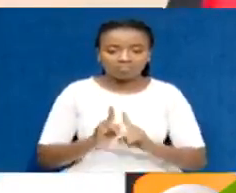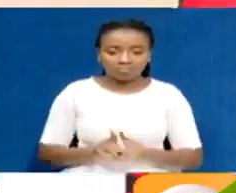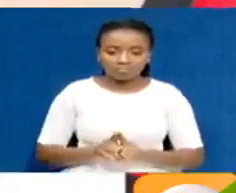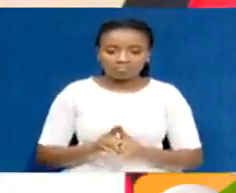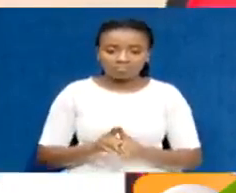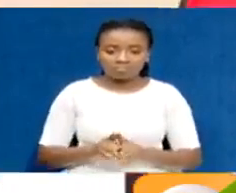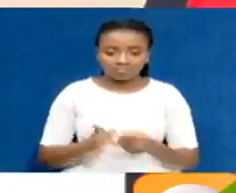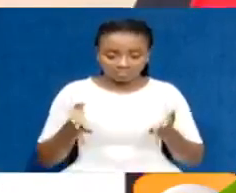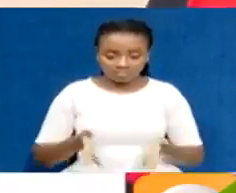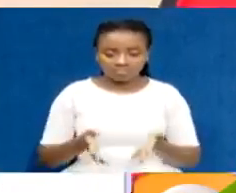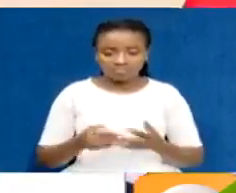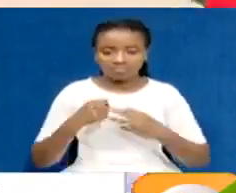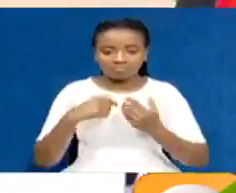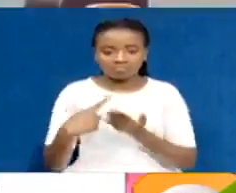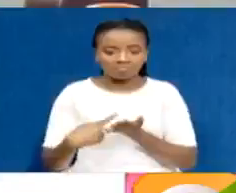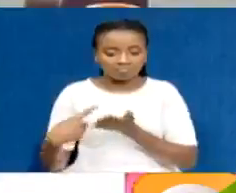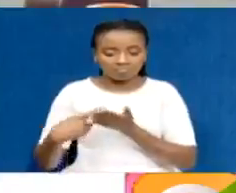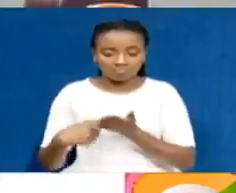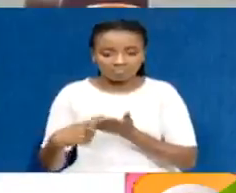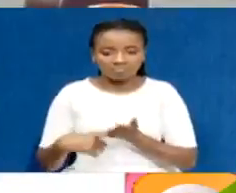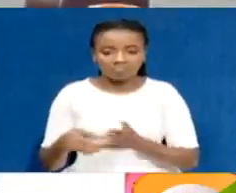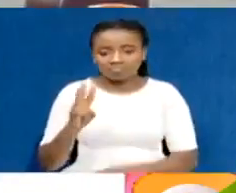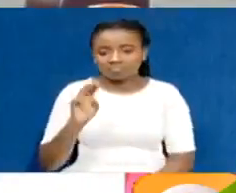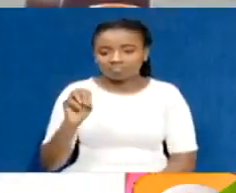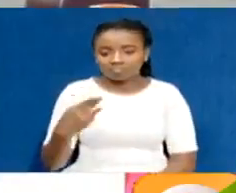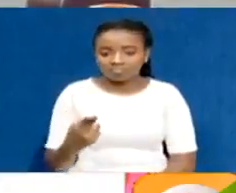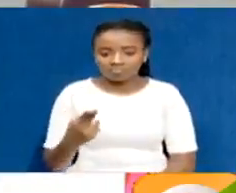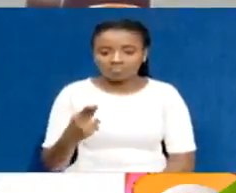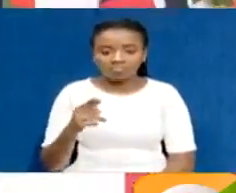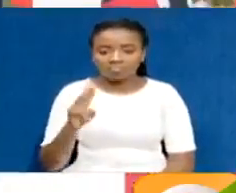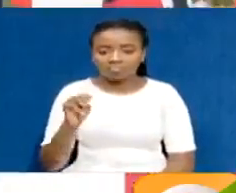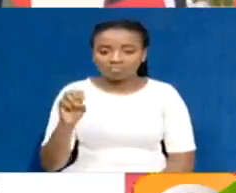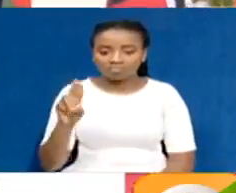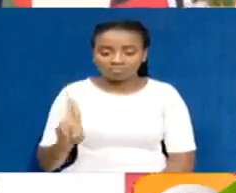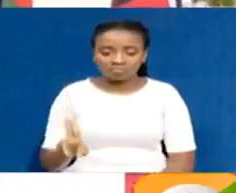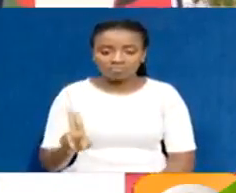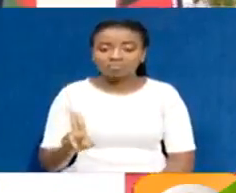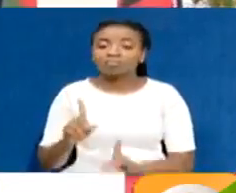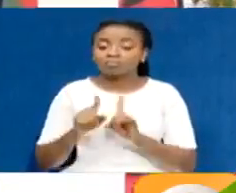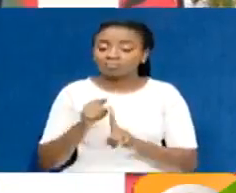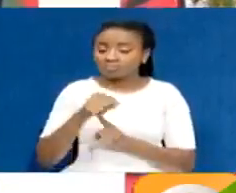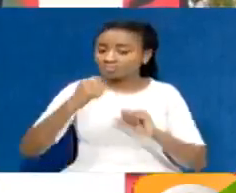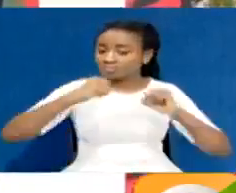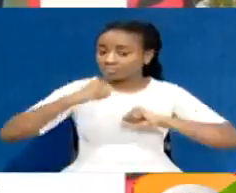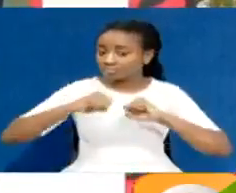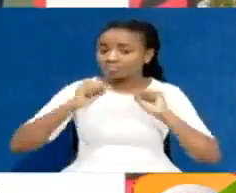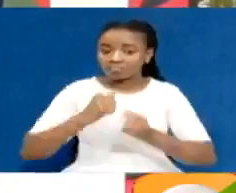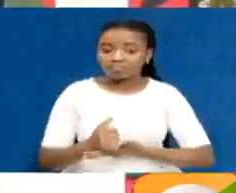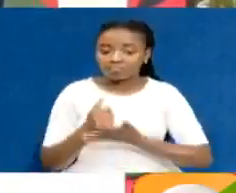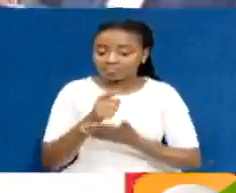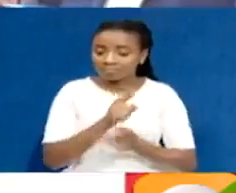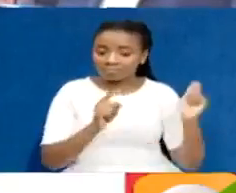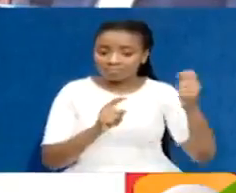negotiations of the remaining MOUs and agreements. Makubaliano hayo yatapelekea mataifa haya mawili kushirikiana kwa karibu katika